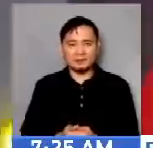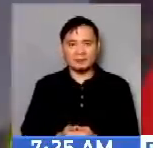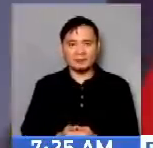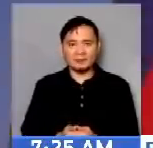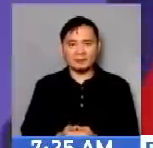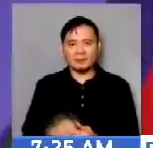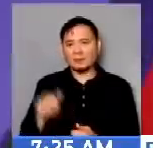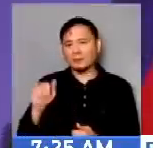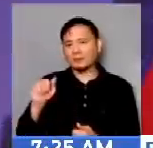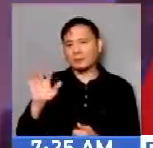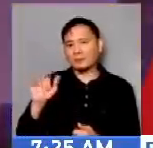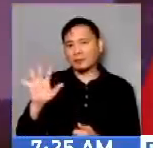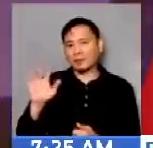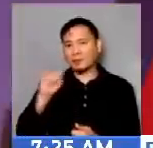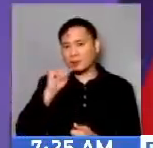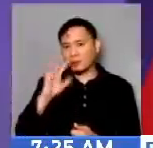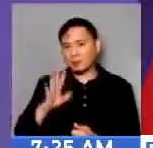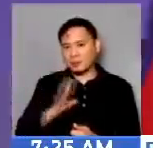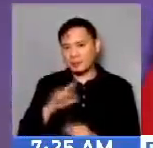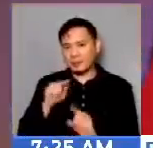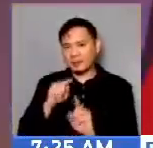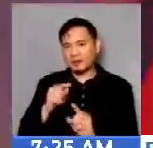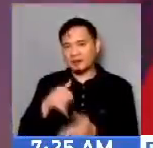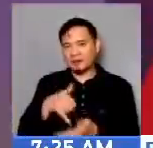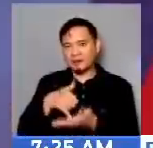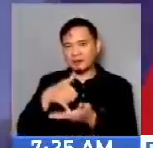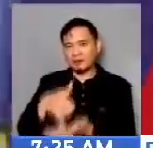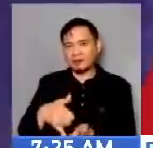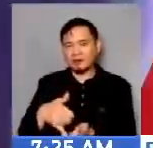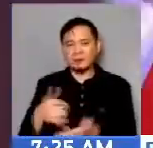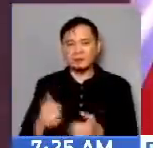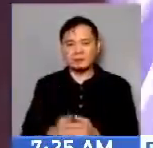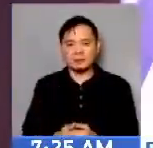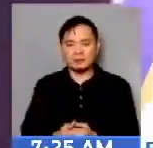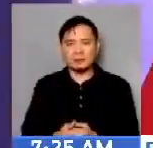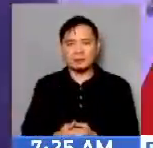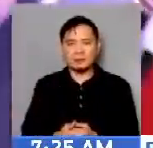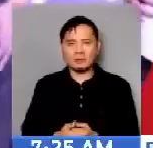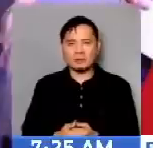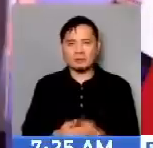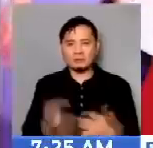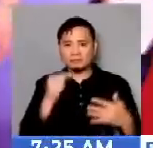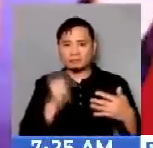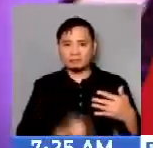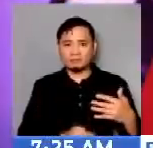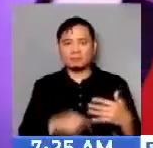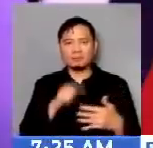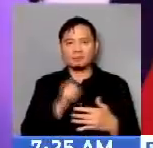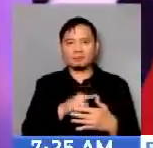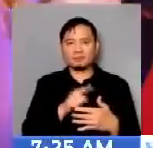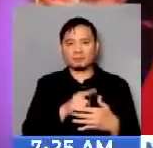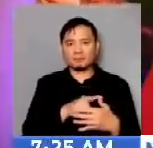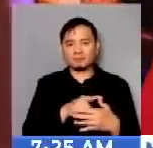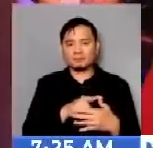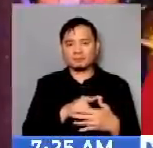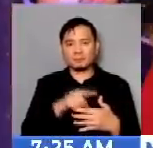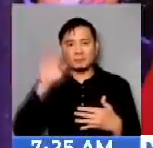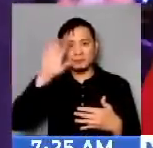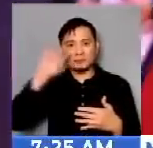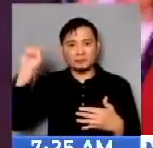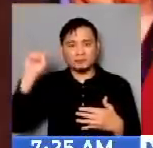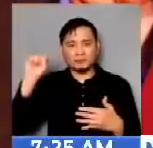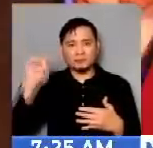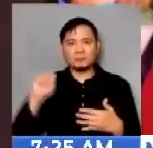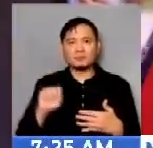Women with the Difference Maker Award ng Prodigy Global Network, si GMA Ventures Incorporated President and